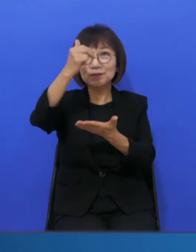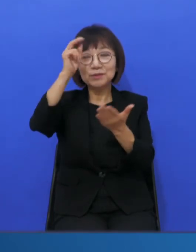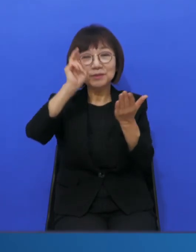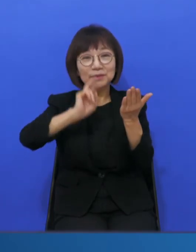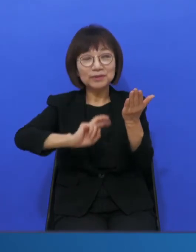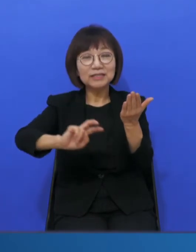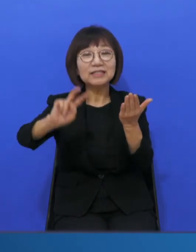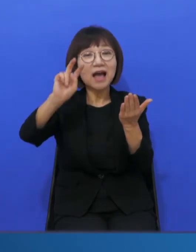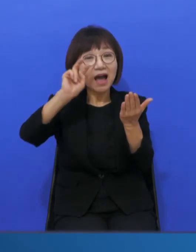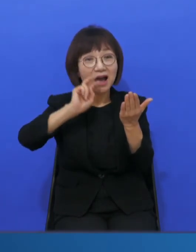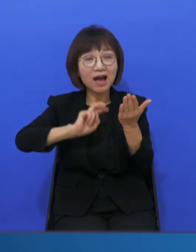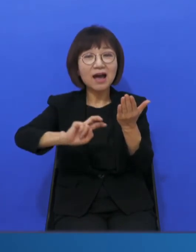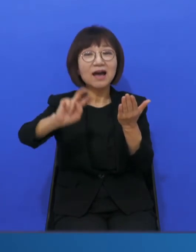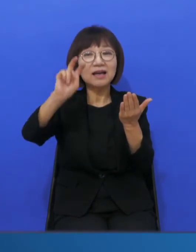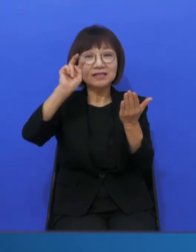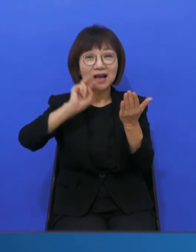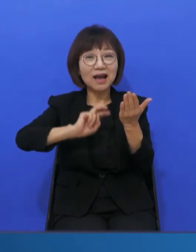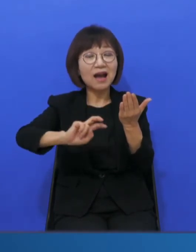주